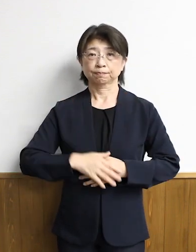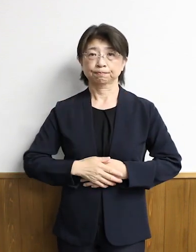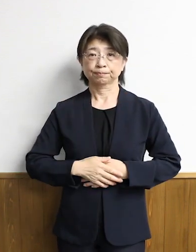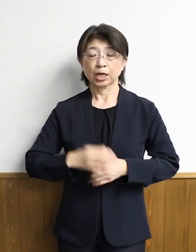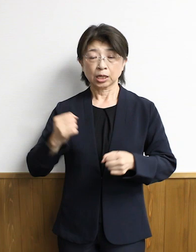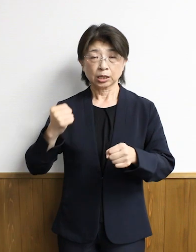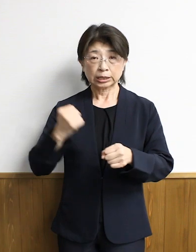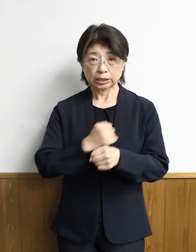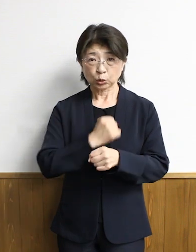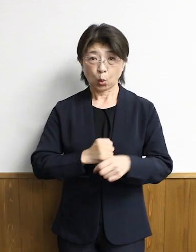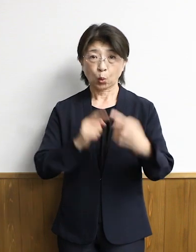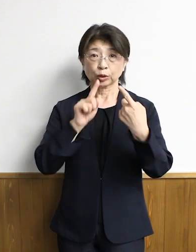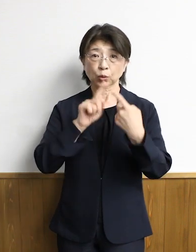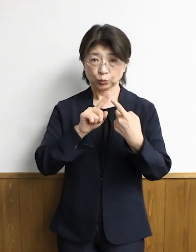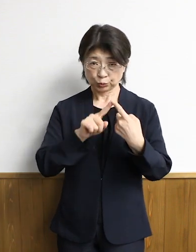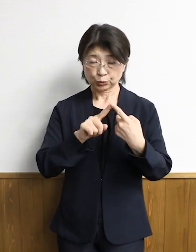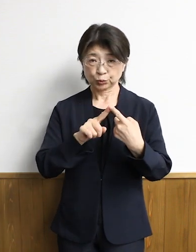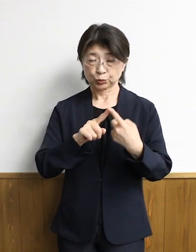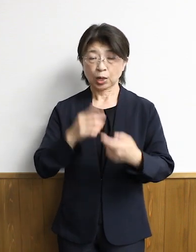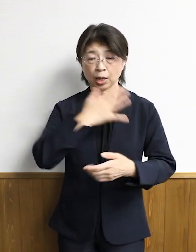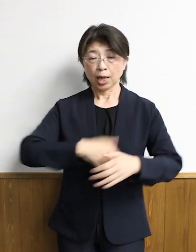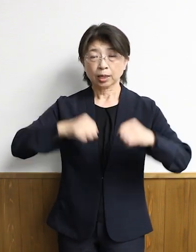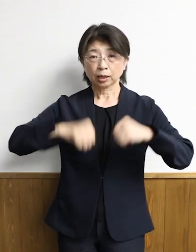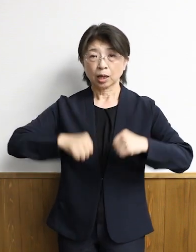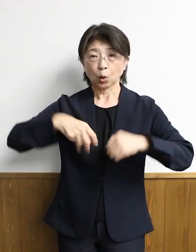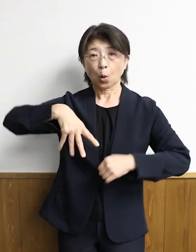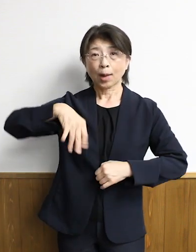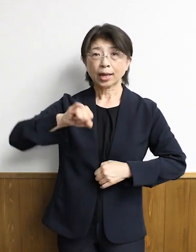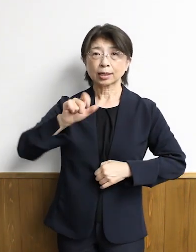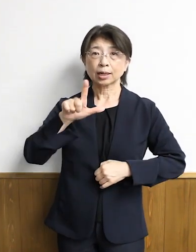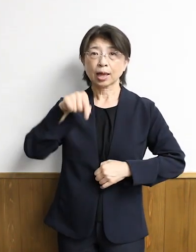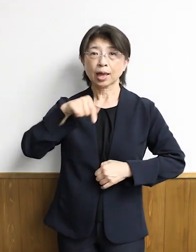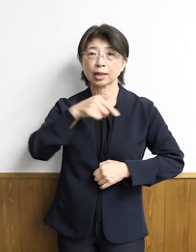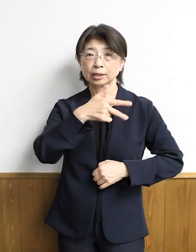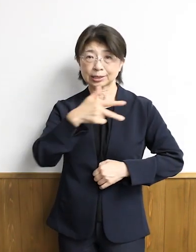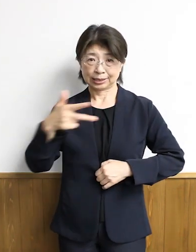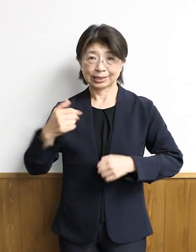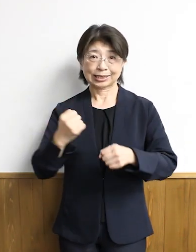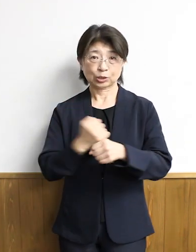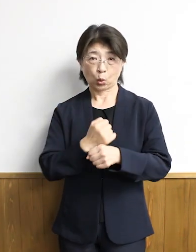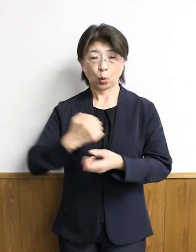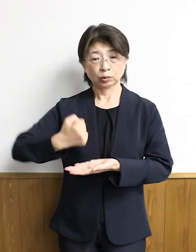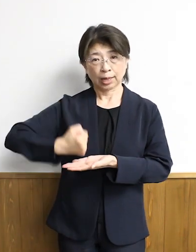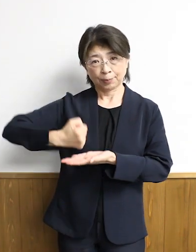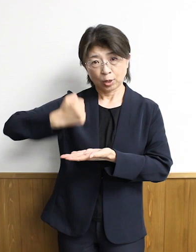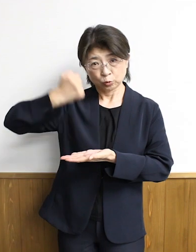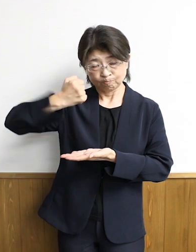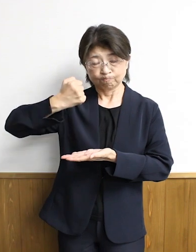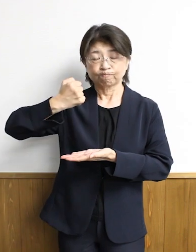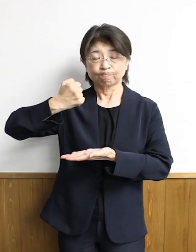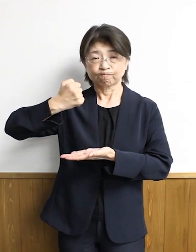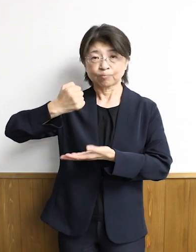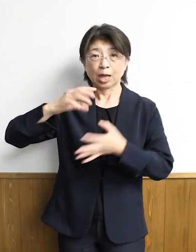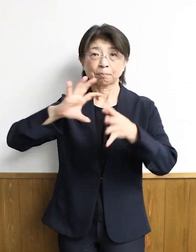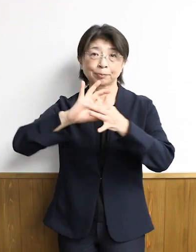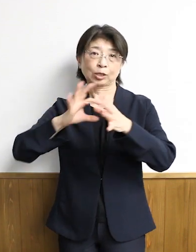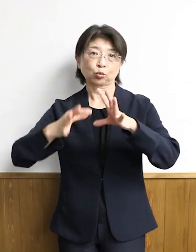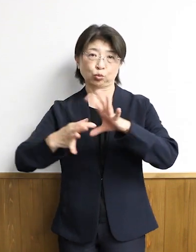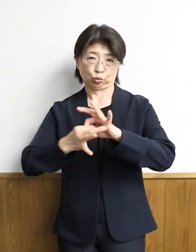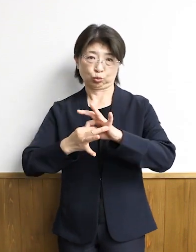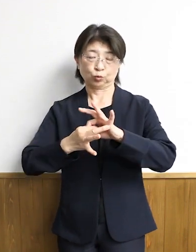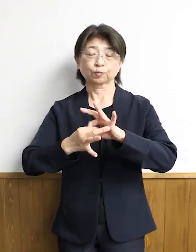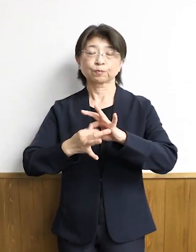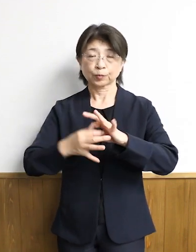の事業として健康マイレージ事業タルンピック深谷シーズン1シーズン11ですね